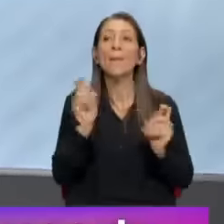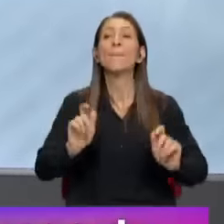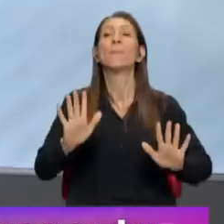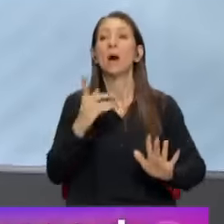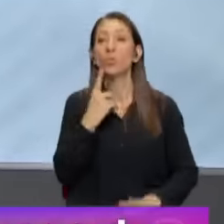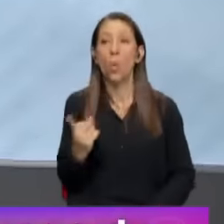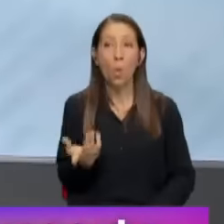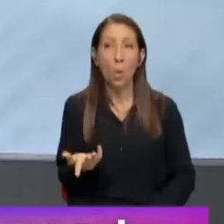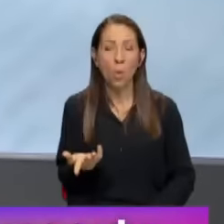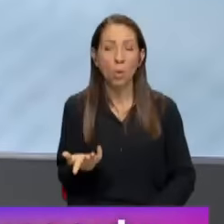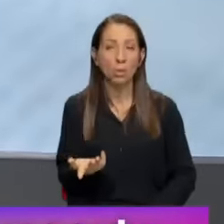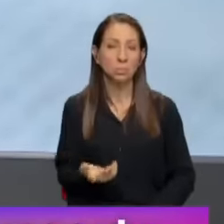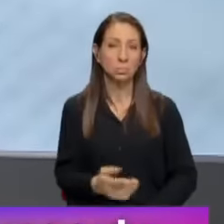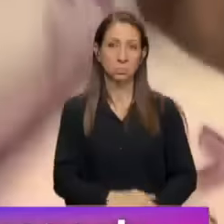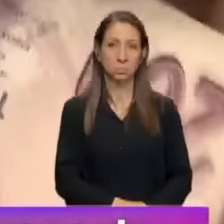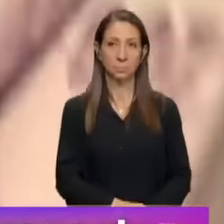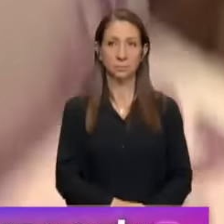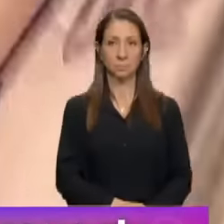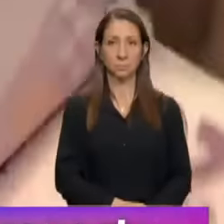diyorlar.